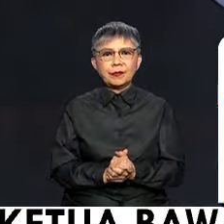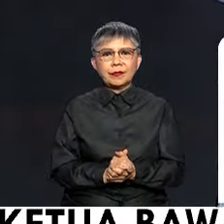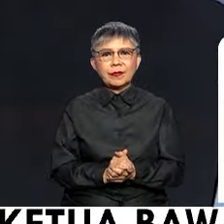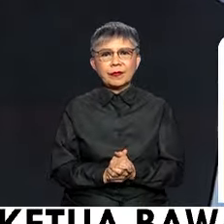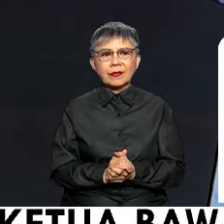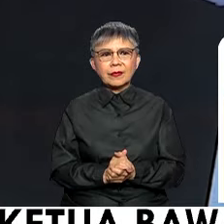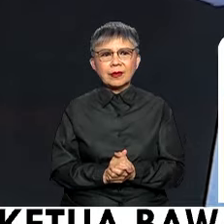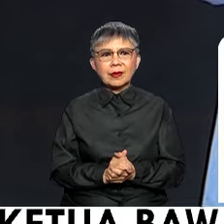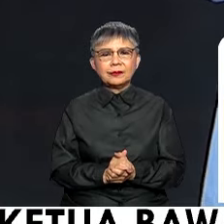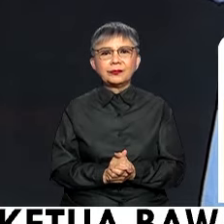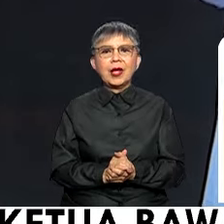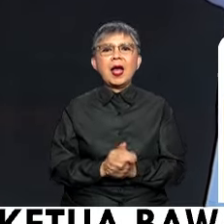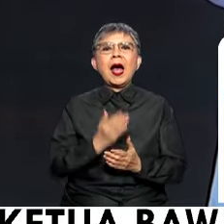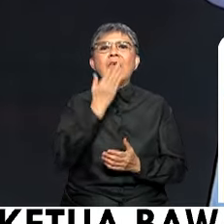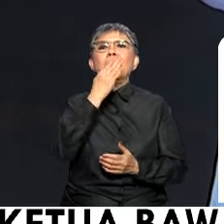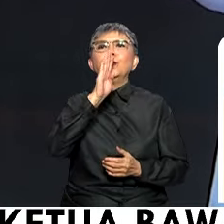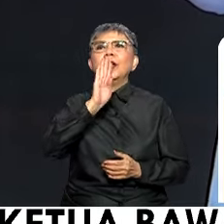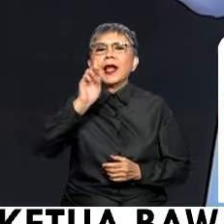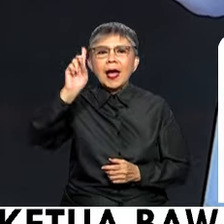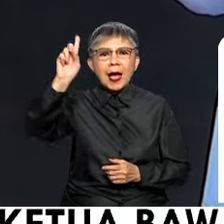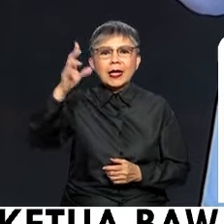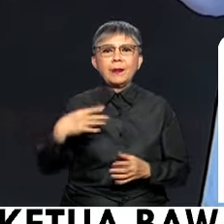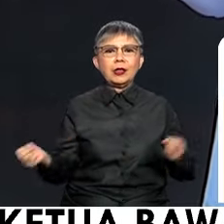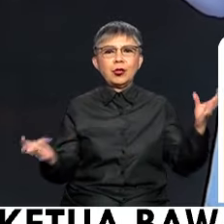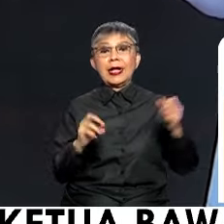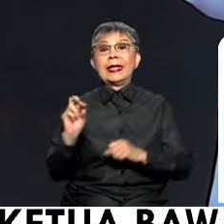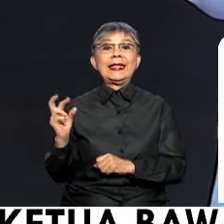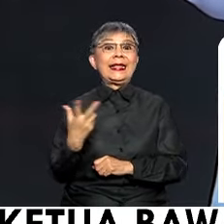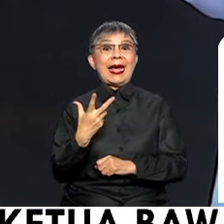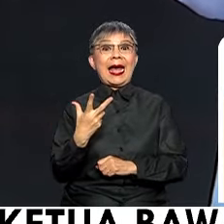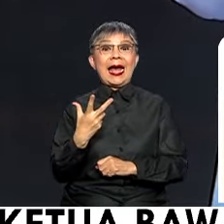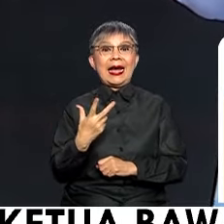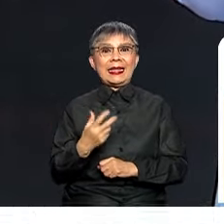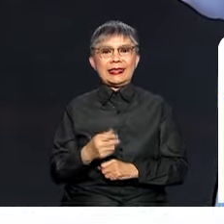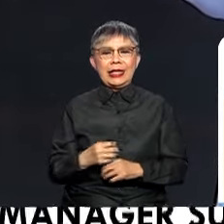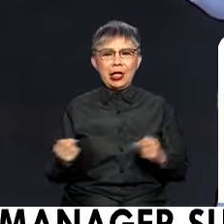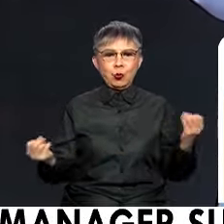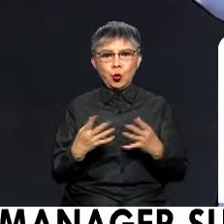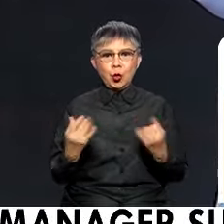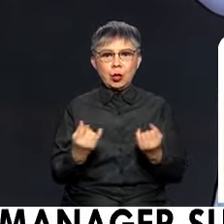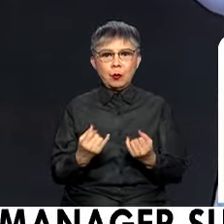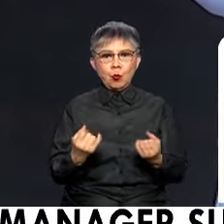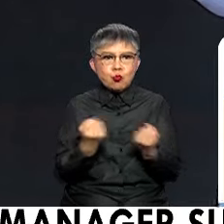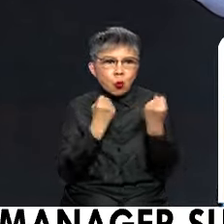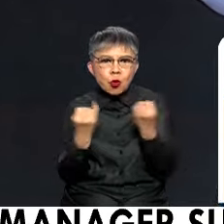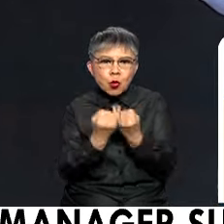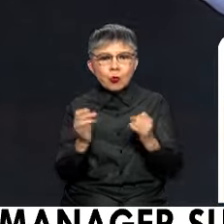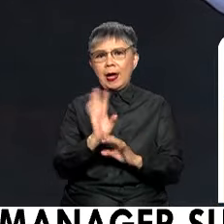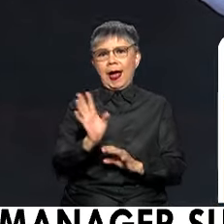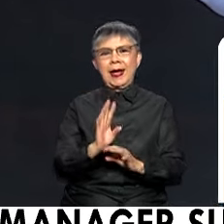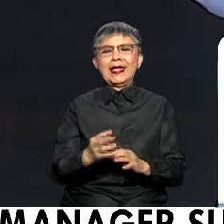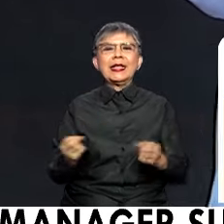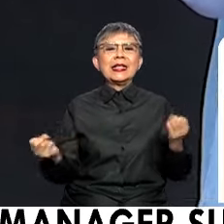02 Alhamdulillah hari ini kita masuk ke debat ketiga ini bukanlah pertarungan antar anak manusia tapi ini